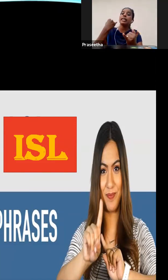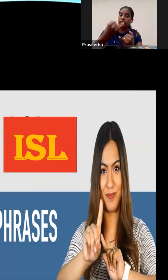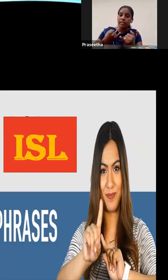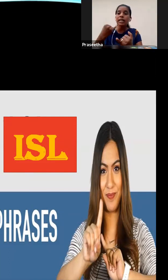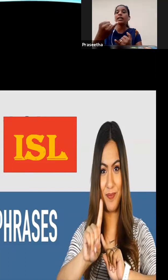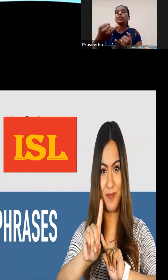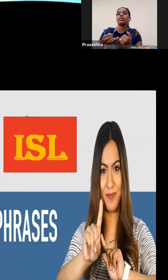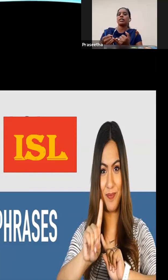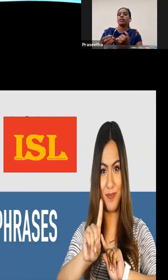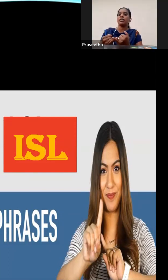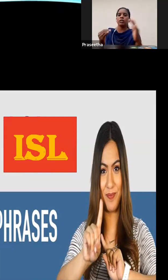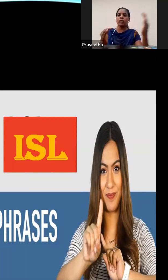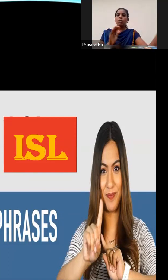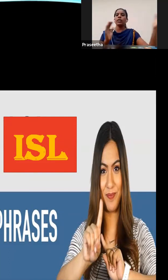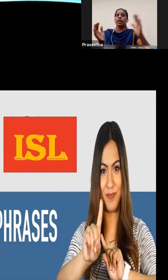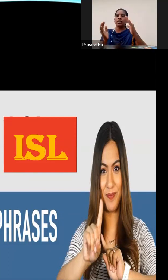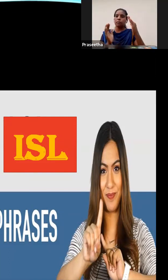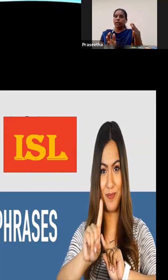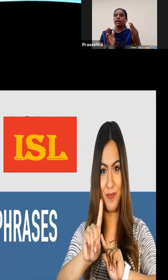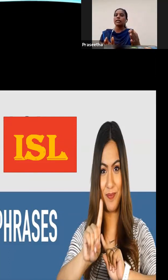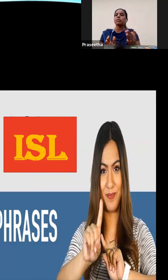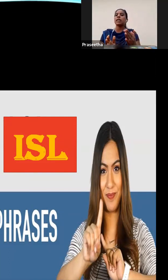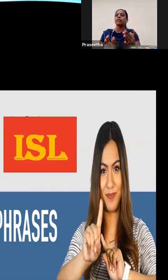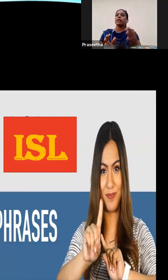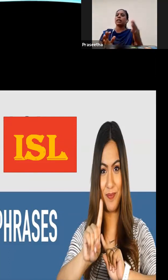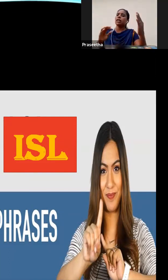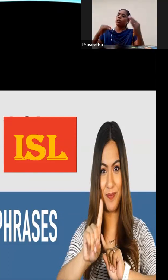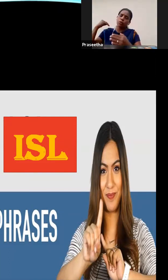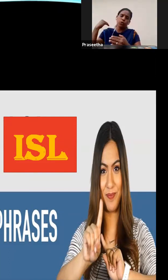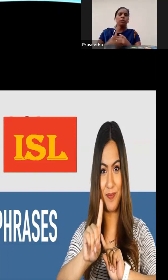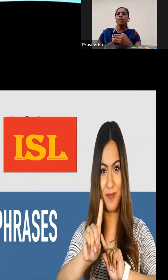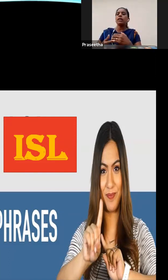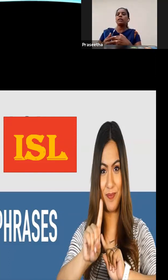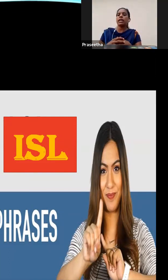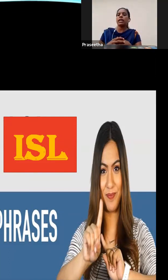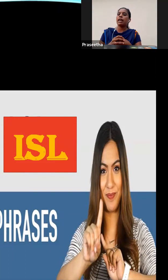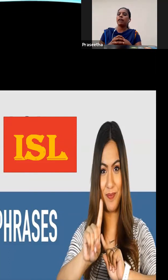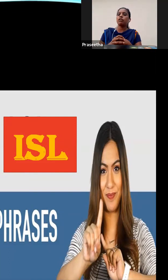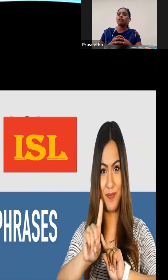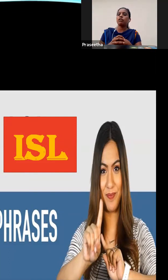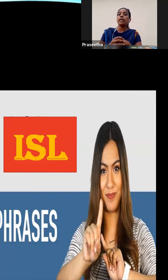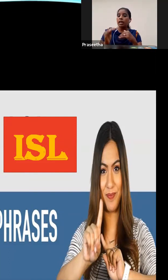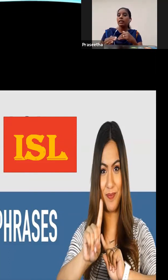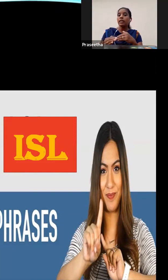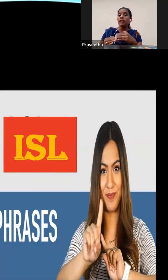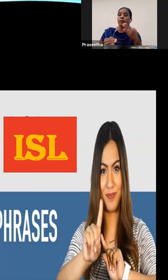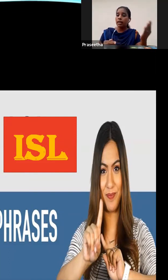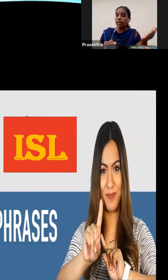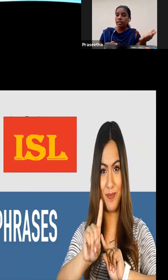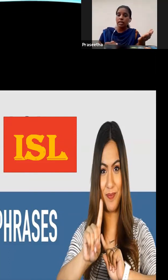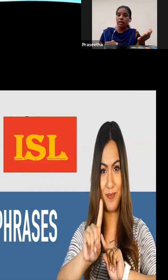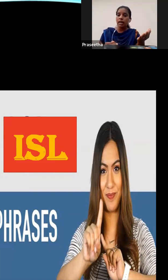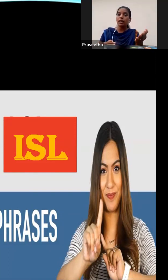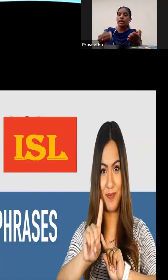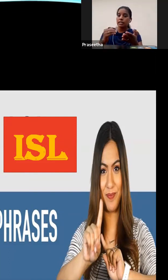മാത്രമല്ല റീജിയണൽ ഡിഫറൻസ് ഉണ്ട് എന്ന് വെച്ചാൽ, ഒരു നമ്മുടെ കേരള സംസ്ഥാനത്ത് തന്നെ ഒരുപിടി സൈൻ ലാംഗ്വേജസ് ഉണ്ട്. അതിന് നമ്മുടെ